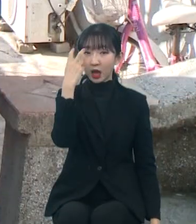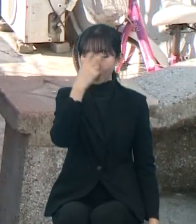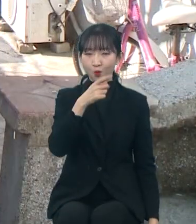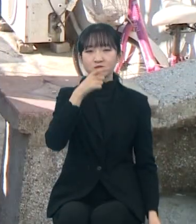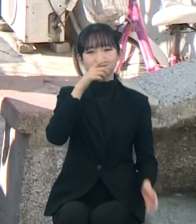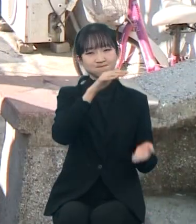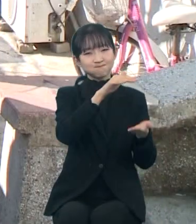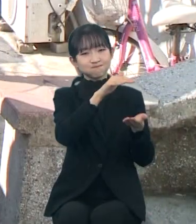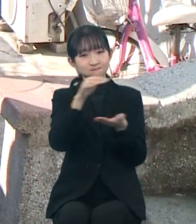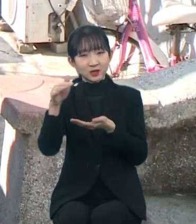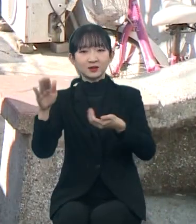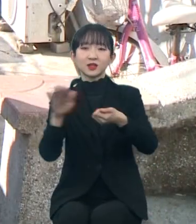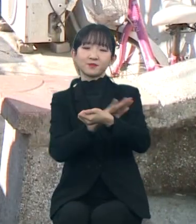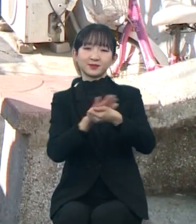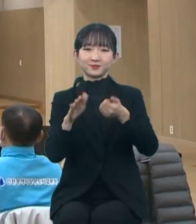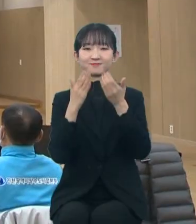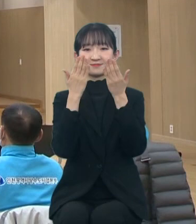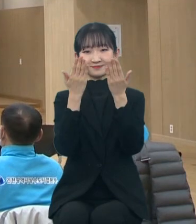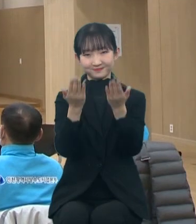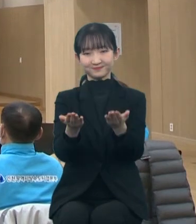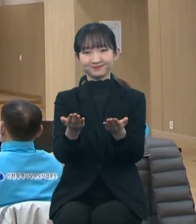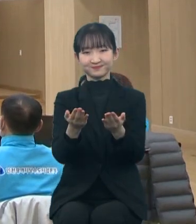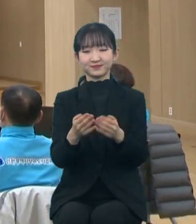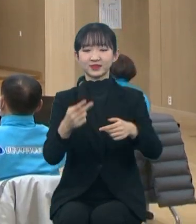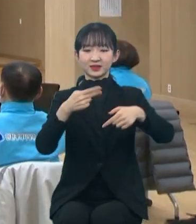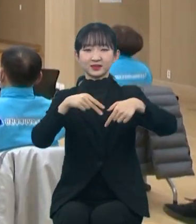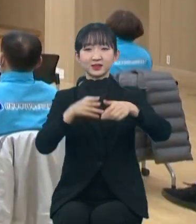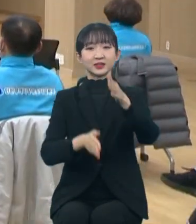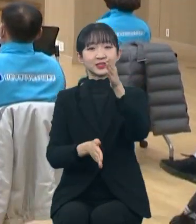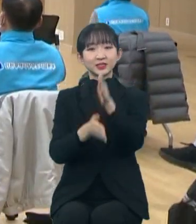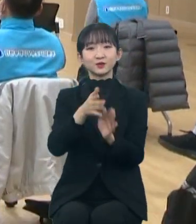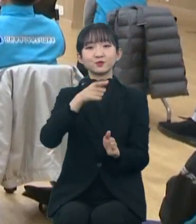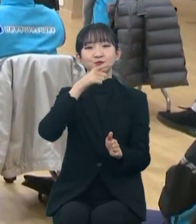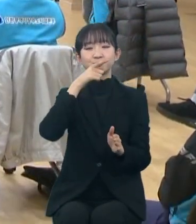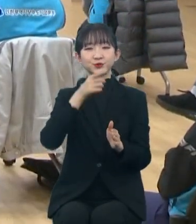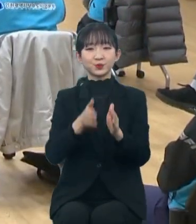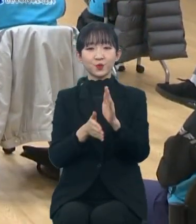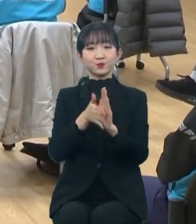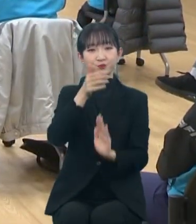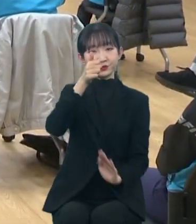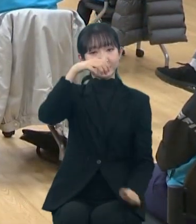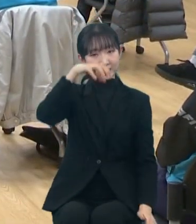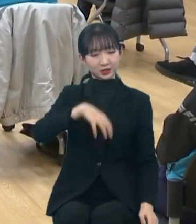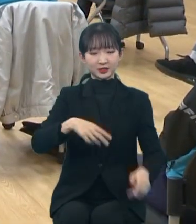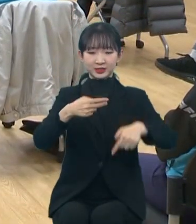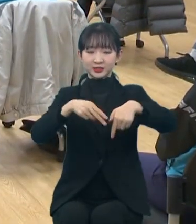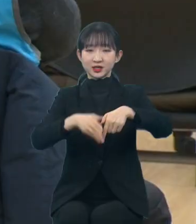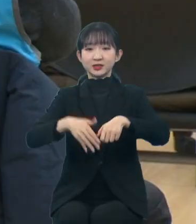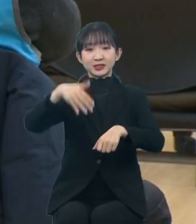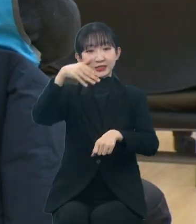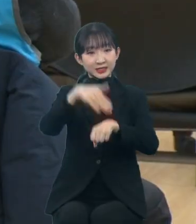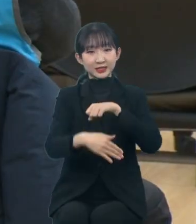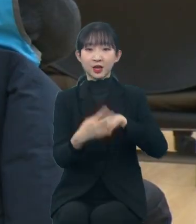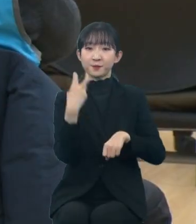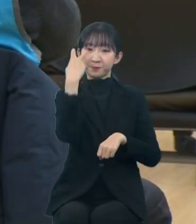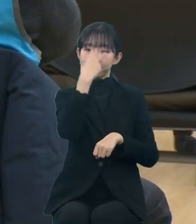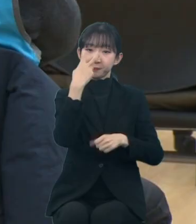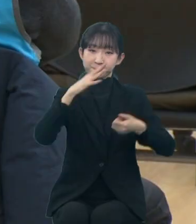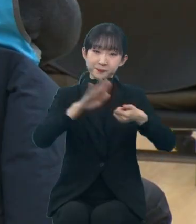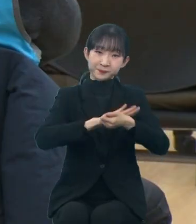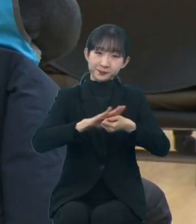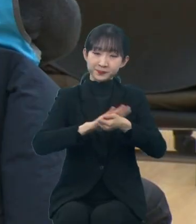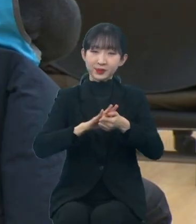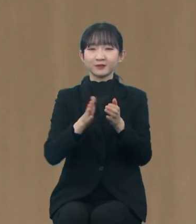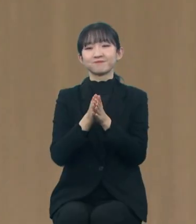관리 서비스도 제공하는 겁니다. 인천시 상수도 사업본부는 인천형 워터케어 발대식을 열고 서비스의